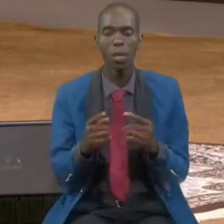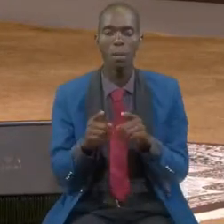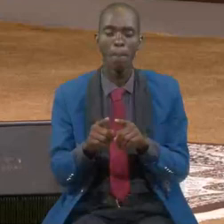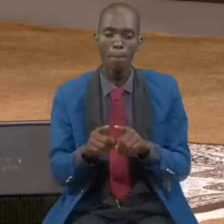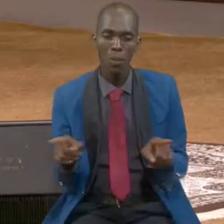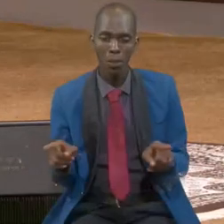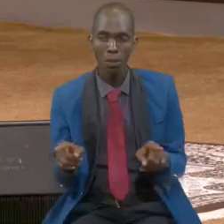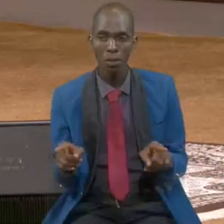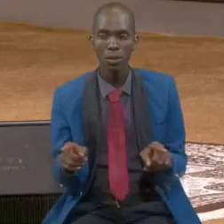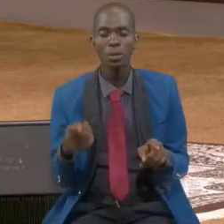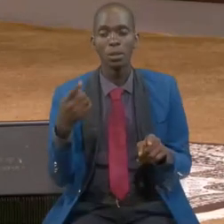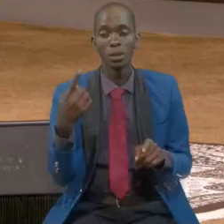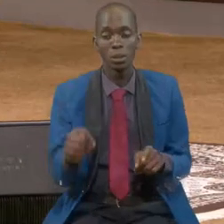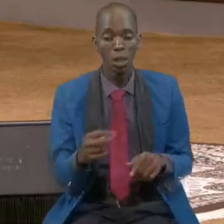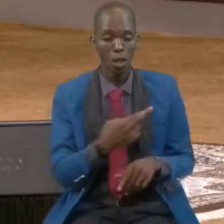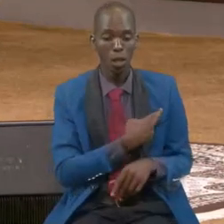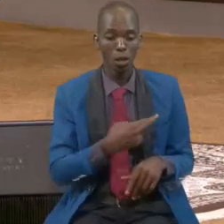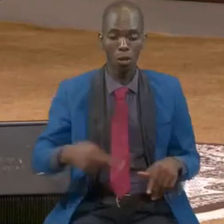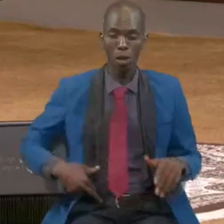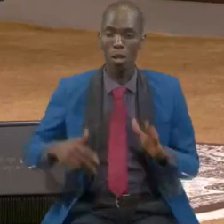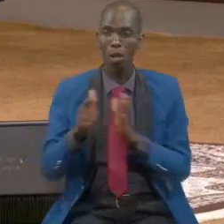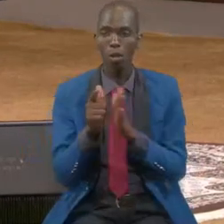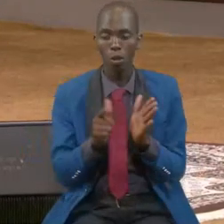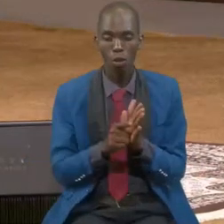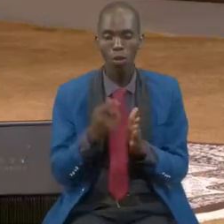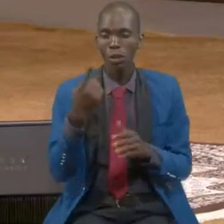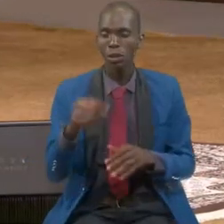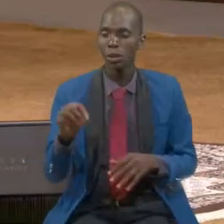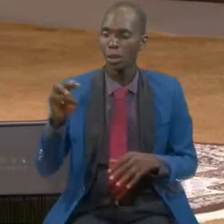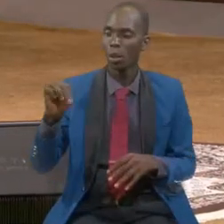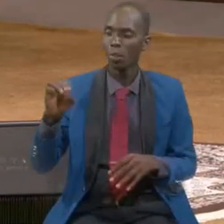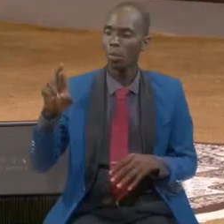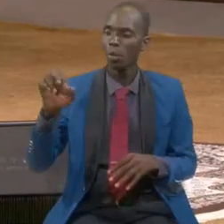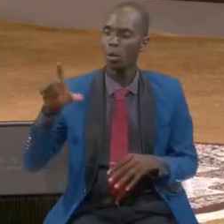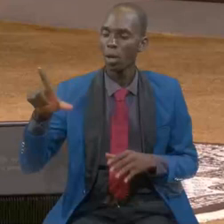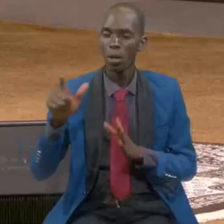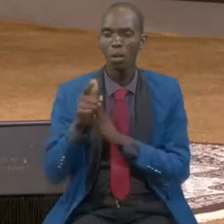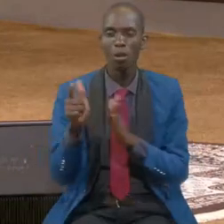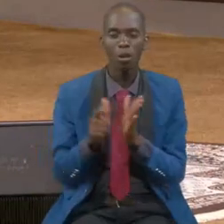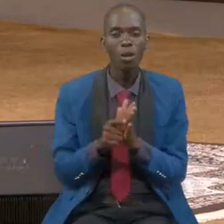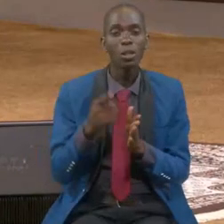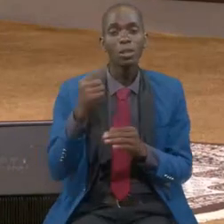Mais la loi royale, la loi morale,